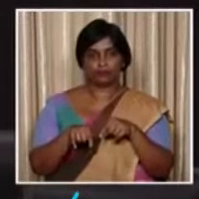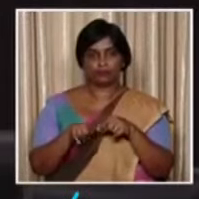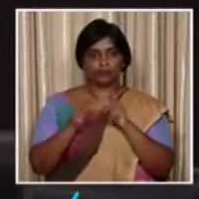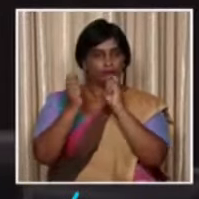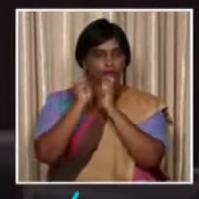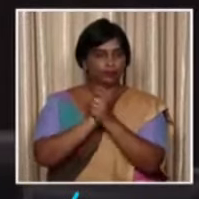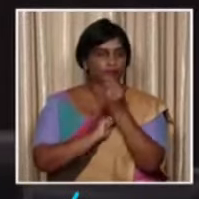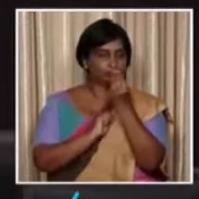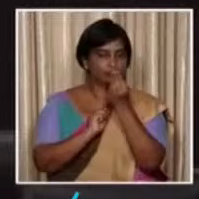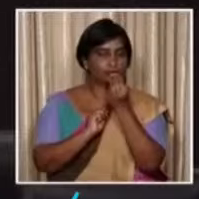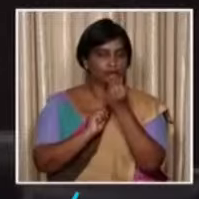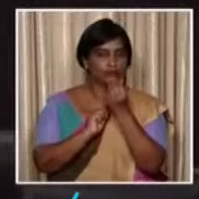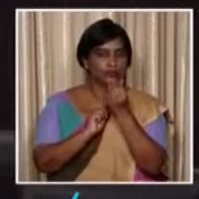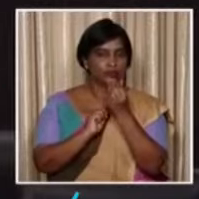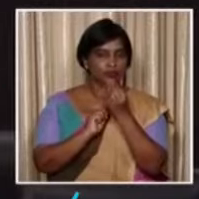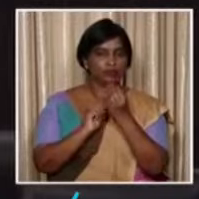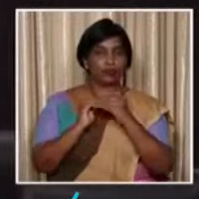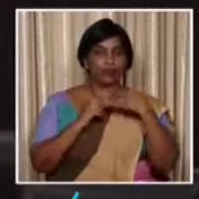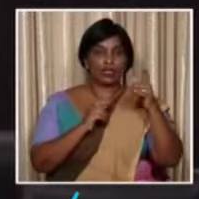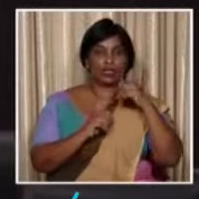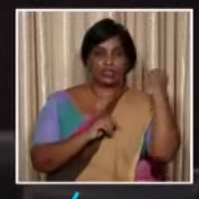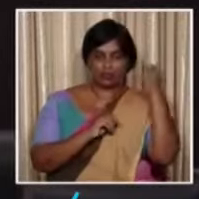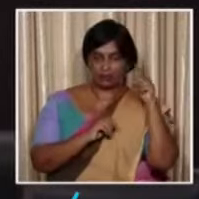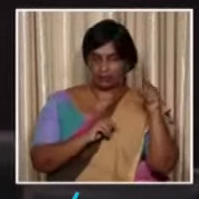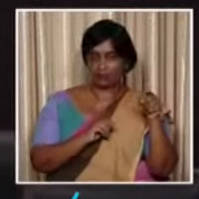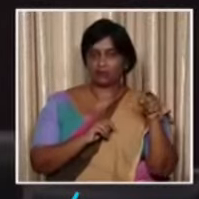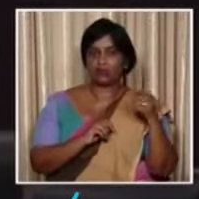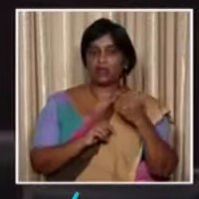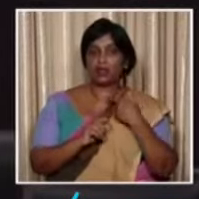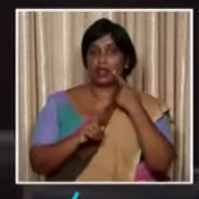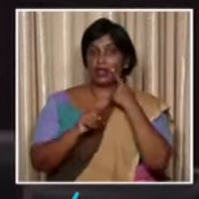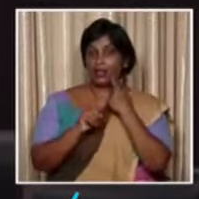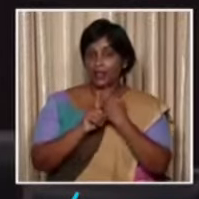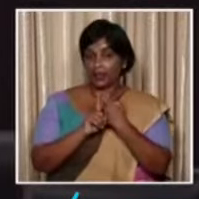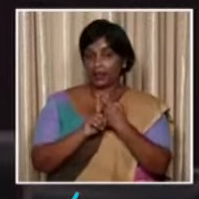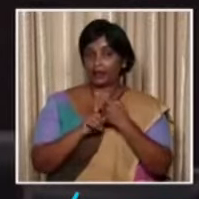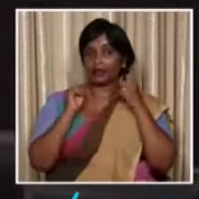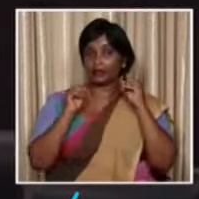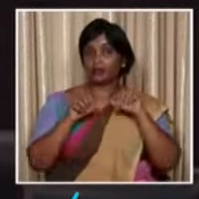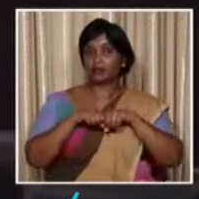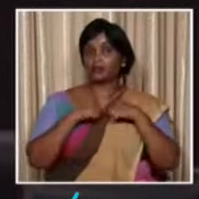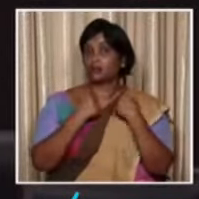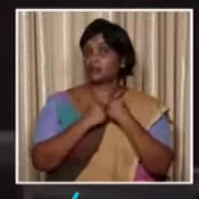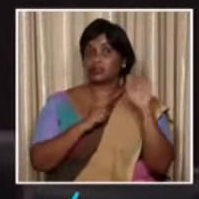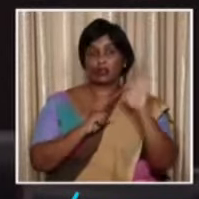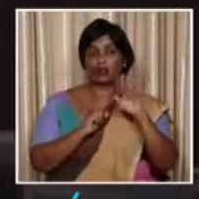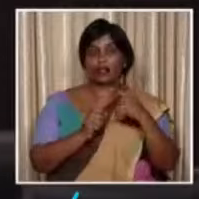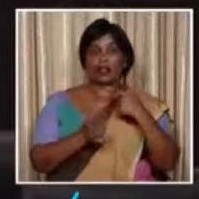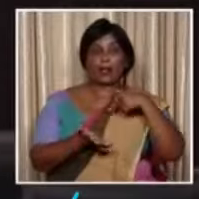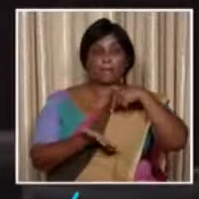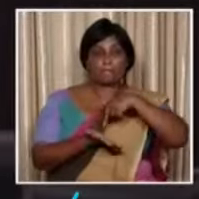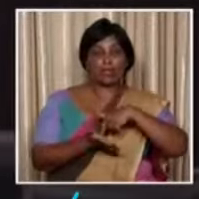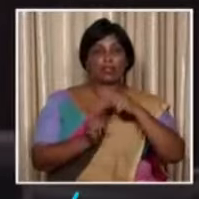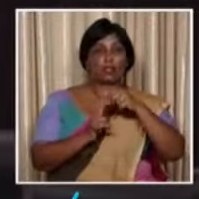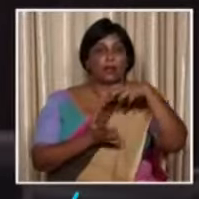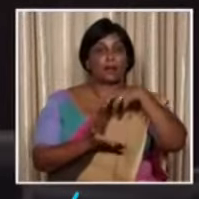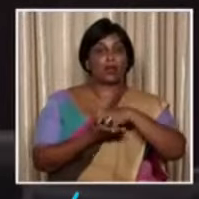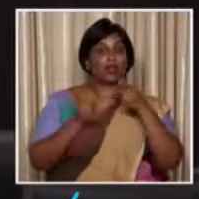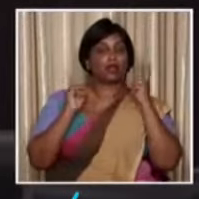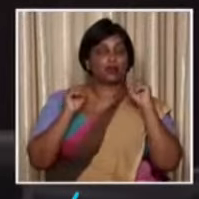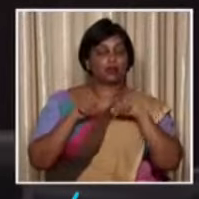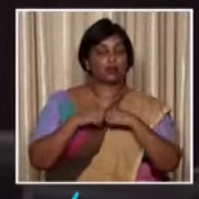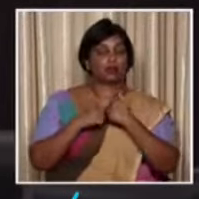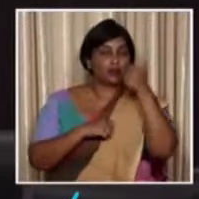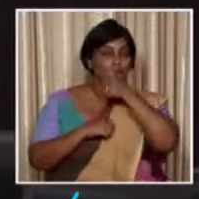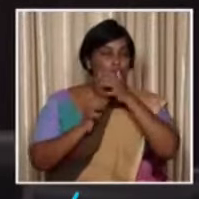සංශෝධනය කරනවා මම ඊයේ එළියදී කරපු කතාවක් මහනුවර ක්‍රීඩා සංගමයේ නෙමෙයි මධ්‍යම පළාත් ක්‍රීඩා සංගමේ